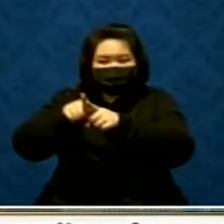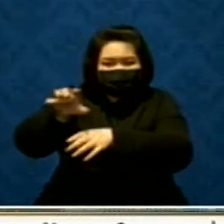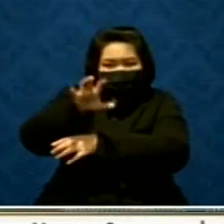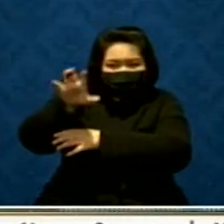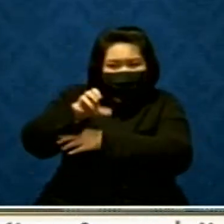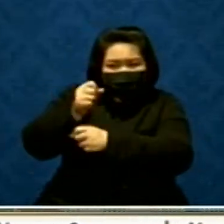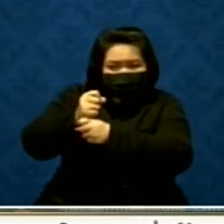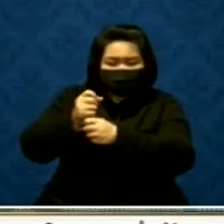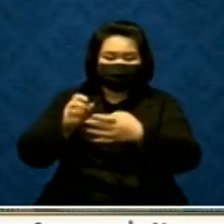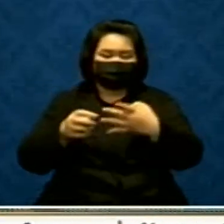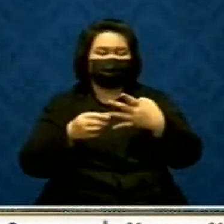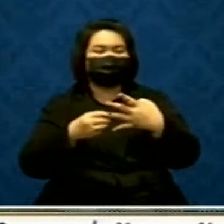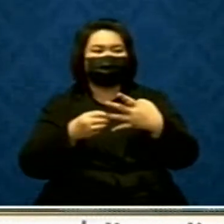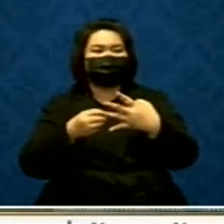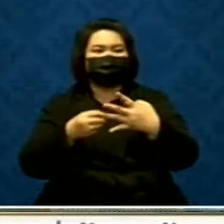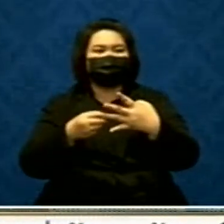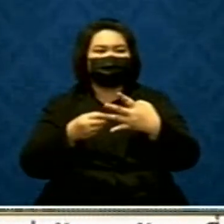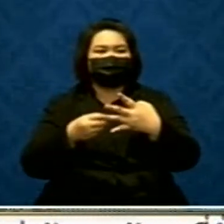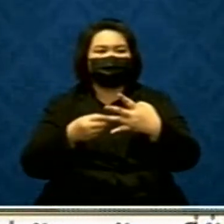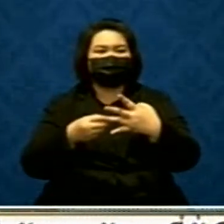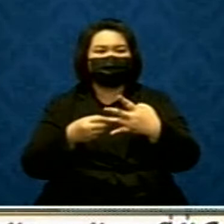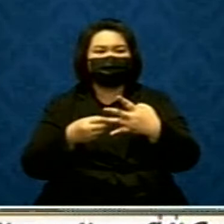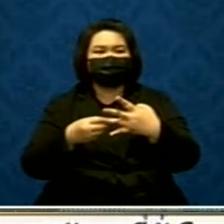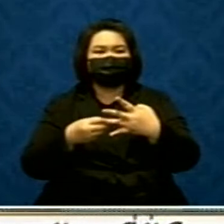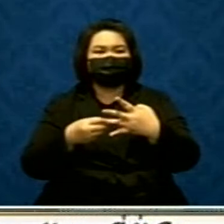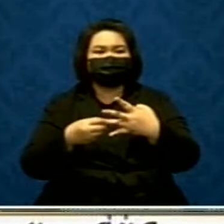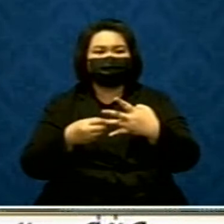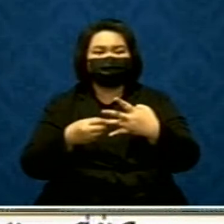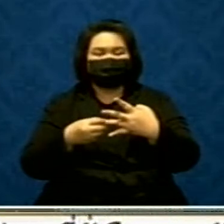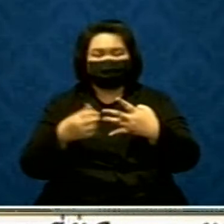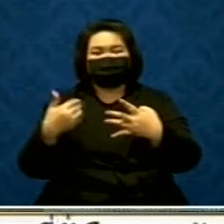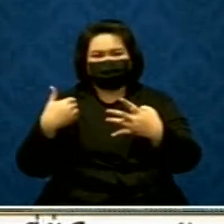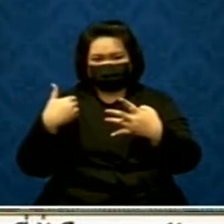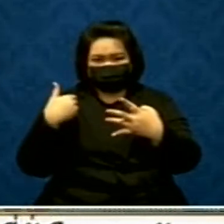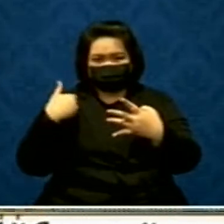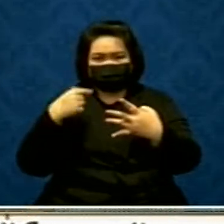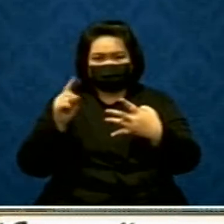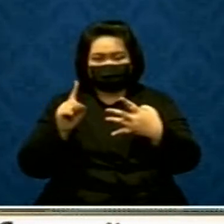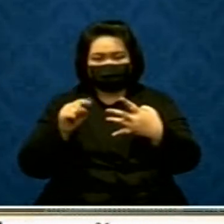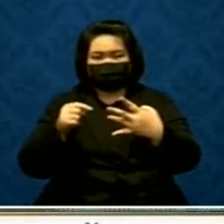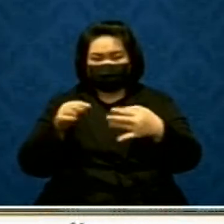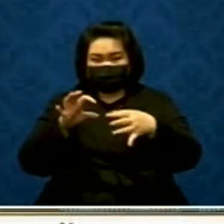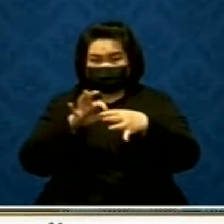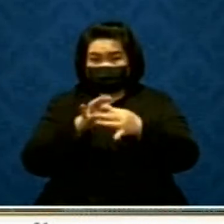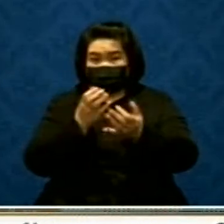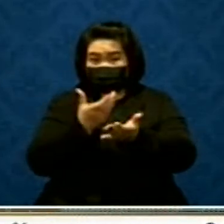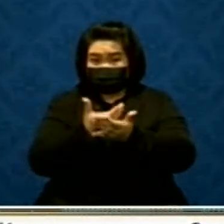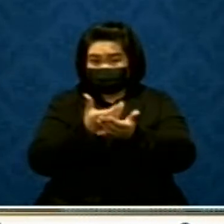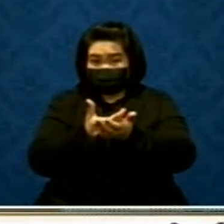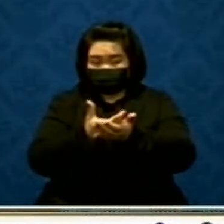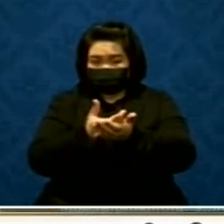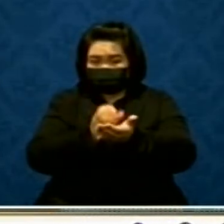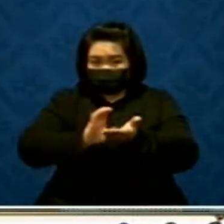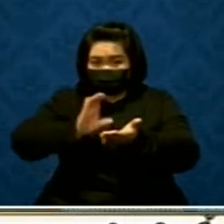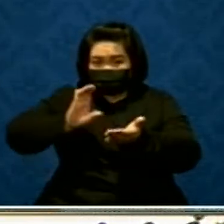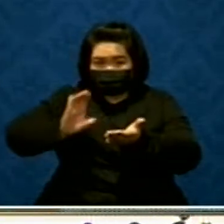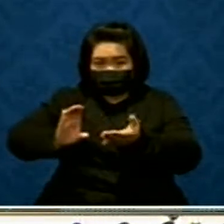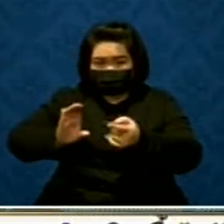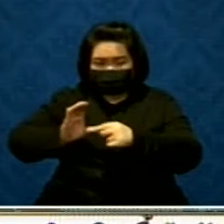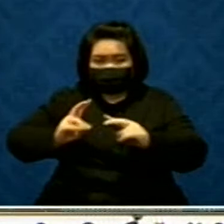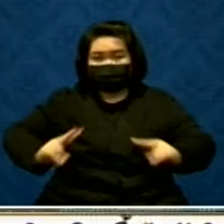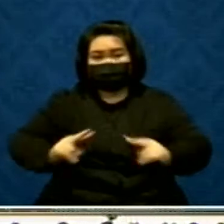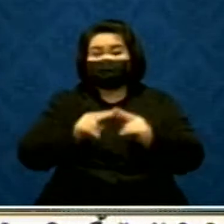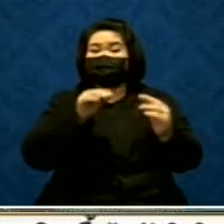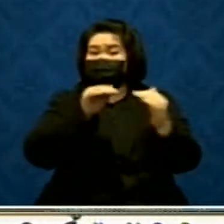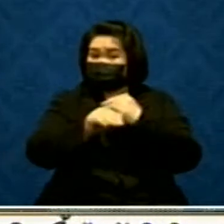ครับประเด็นที่3นะครับก็เป็นประเด็นที่มีการกล่าวหาว่ามีการจัดงบประมาณของหน่วยงานของกระทรวงคมนาค